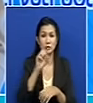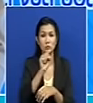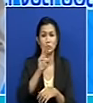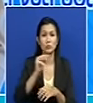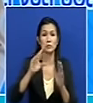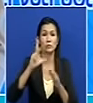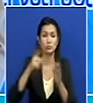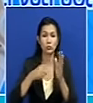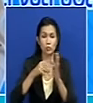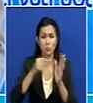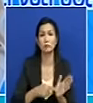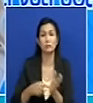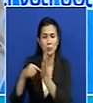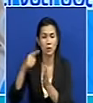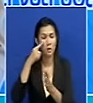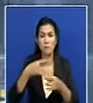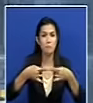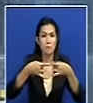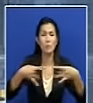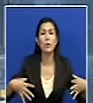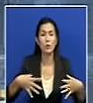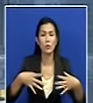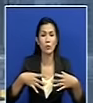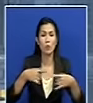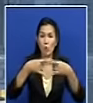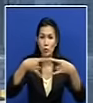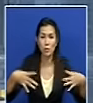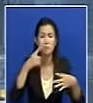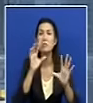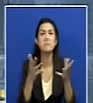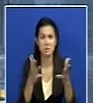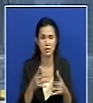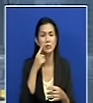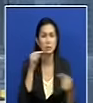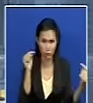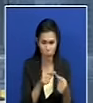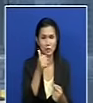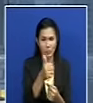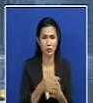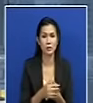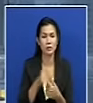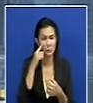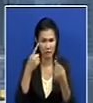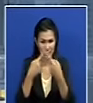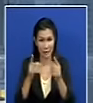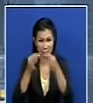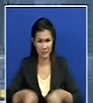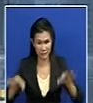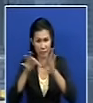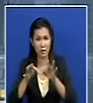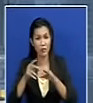คมไม่ขัดกับกฎหมายสงฆ์ปี2505จุดสำคัญอยู่ที่นายกประยุทธ์แหละครับว่าจะทูลเกล้าหรือ